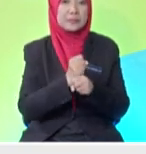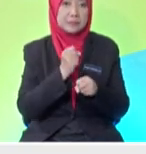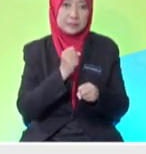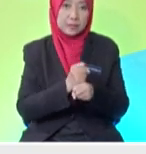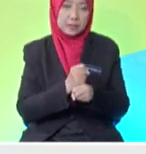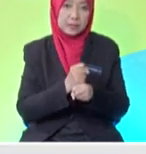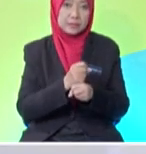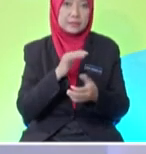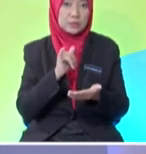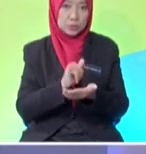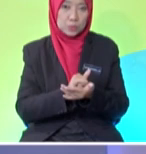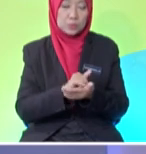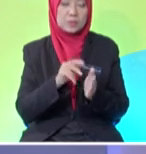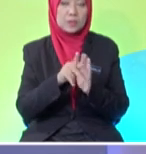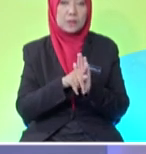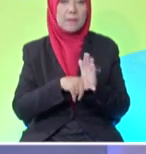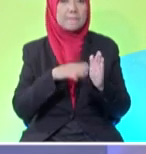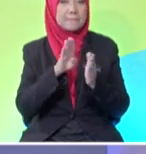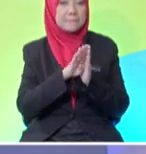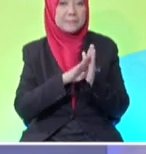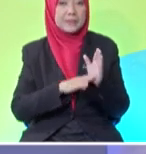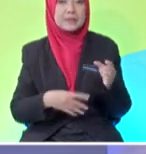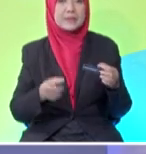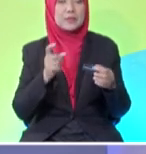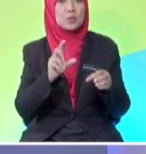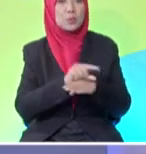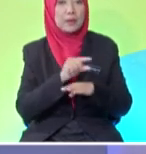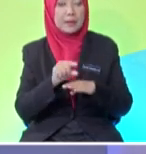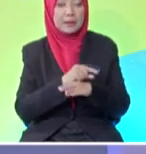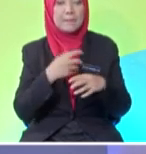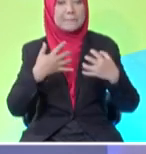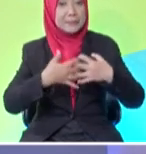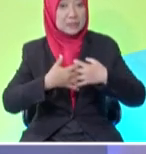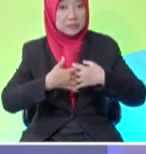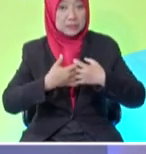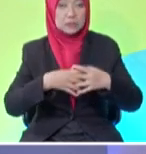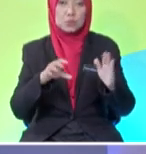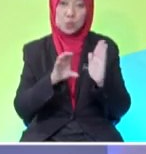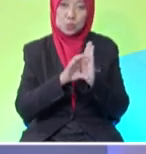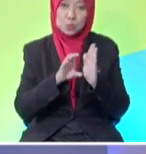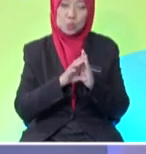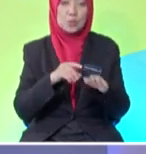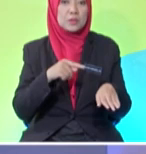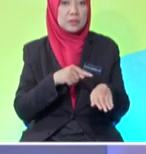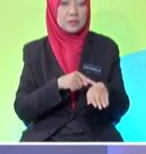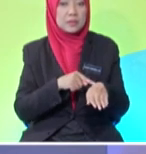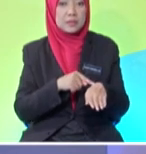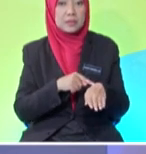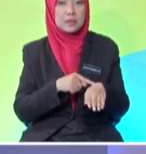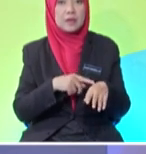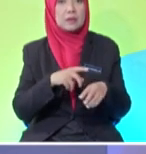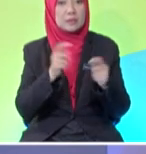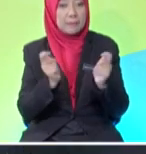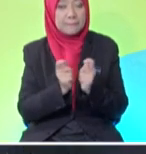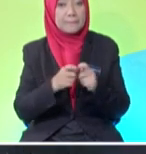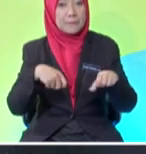oke itu maksudnya ketergantungan kita terhadap mesin sebagai contoh kalau di bengkel mutasi kali kita ada mesin macam